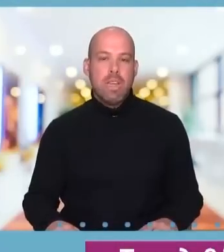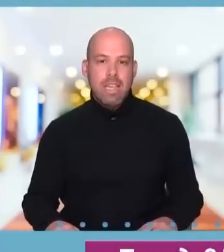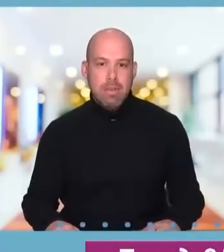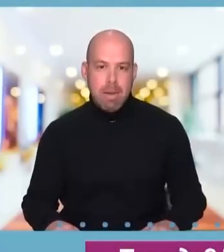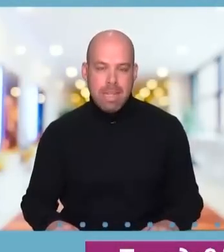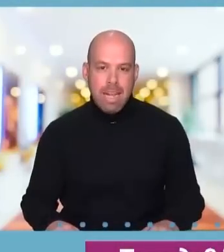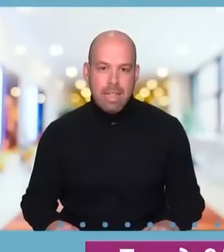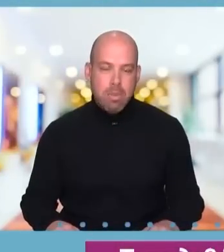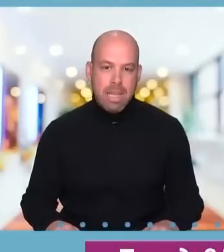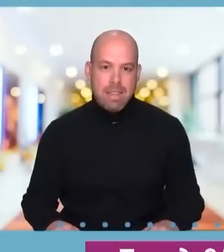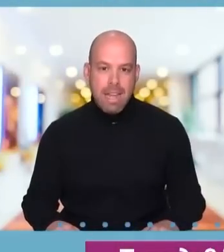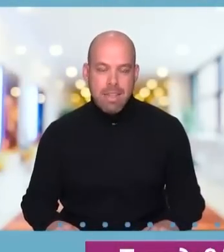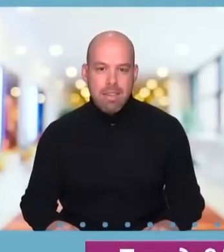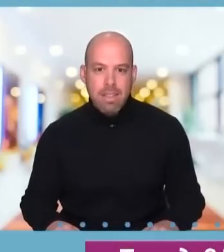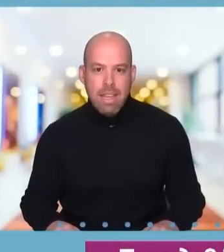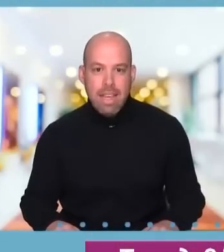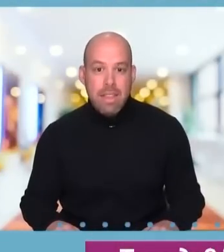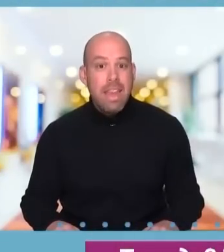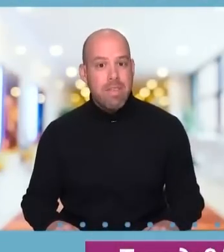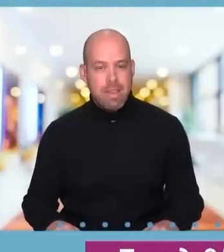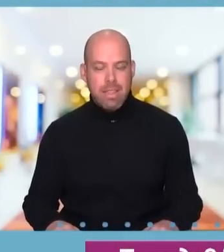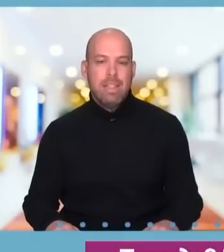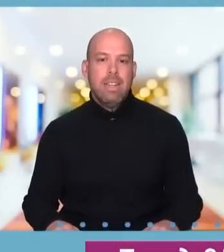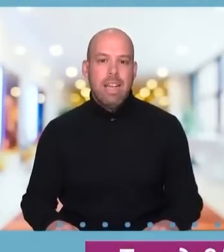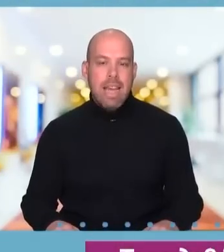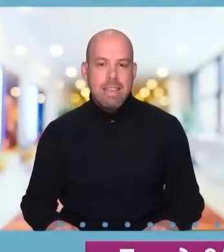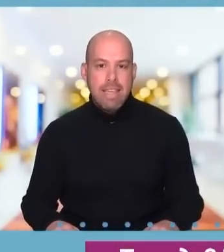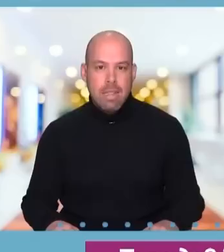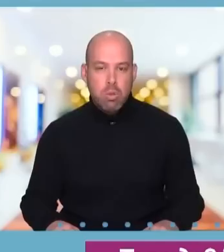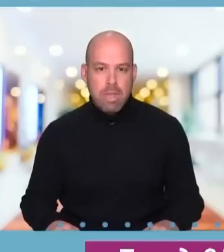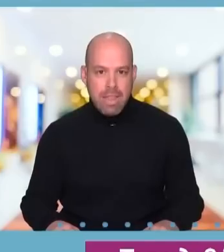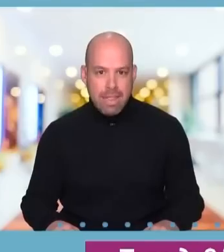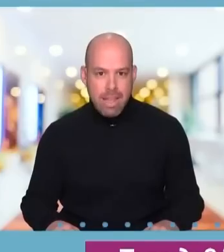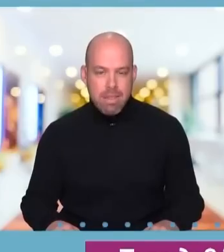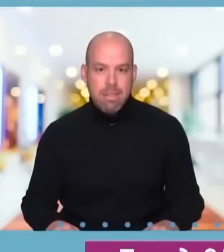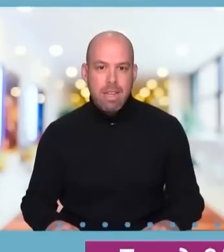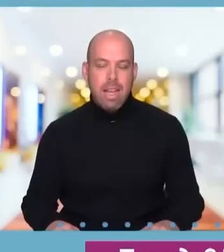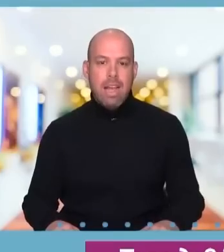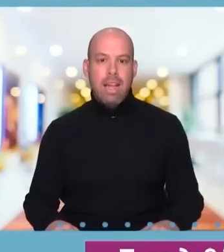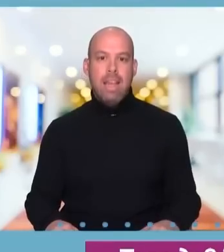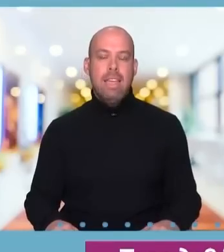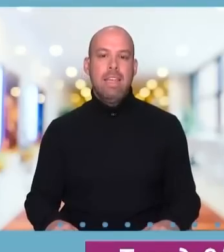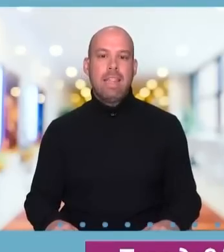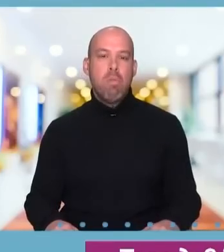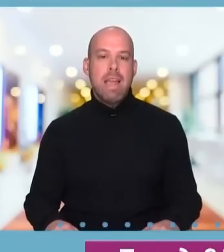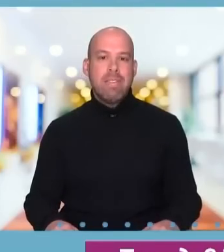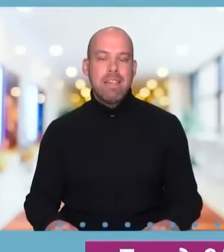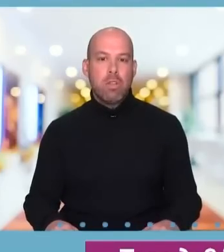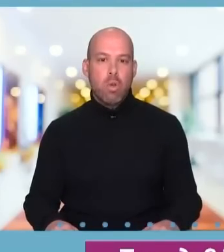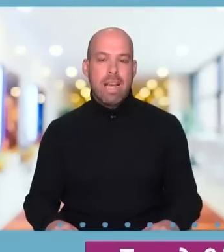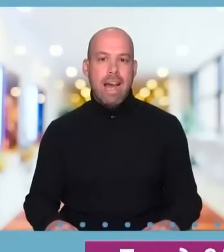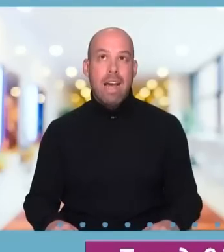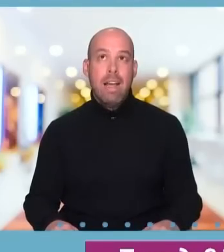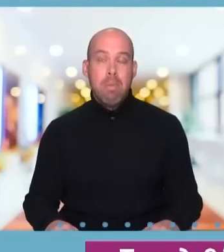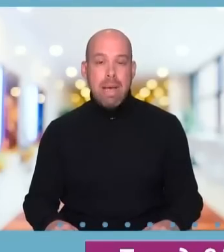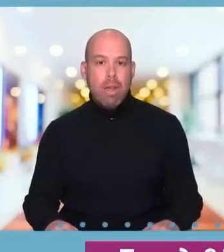η ιστορική πραγματικά τηλεοπτική συνάντηση δεν άφησε ασυγκίνητους στους τηλεθεατές. Τα νούμερα έφτασαν